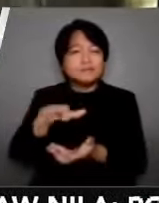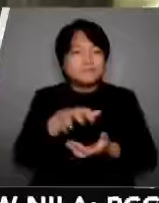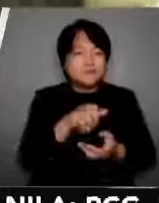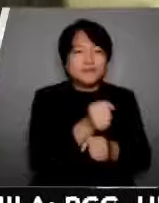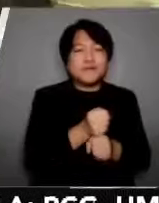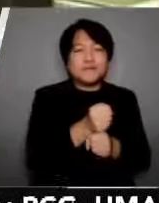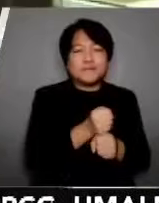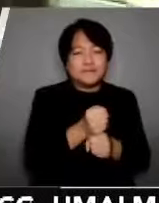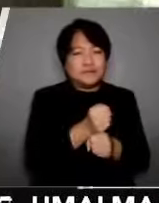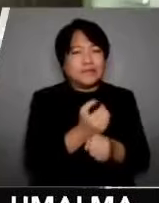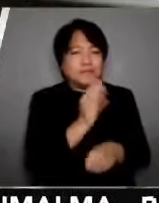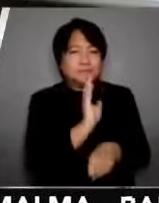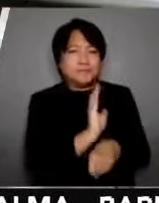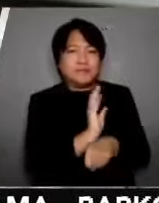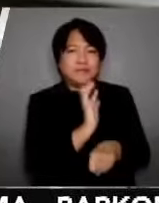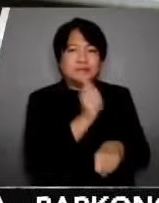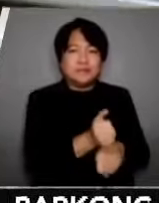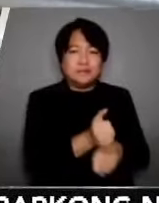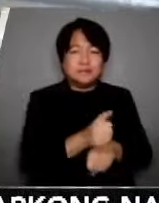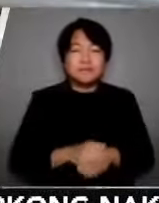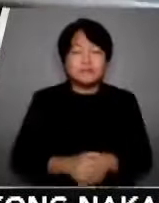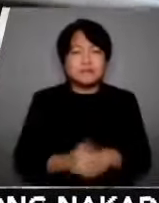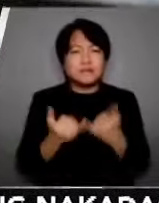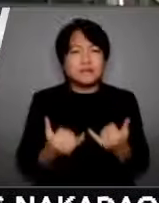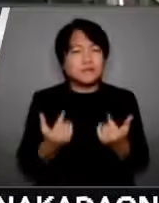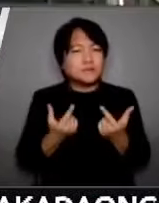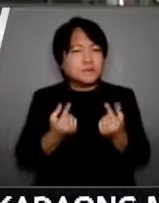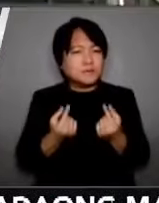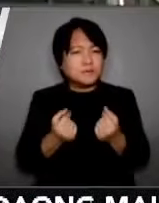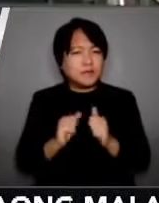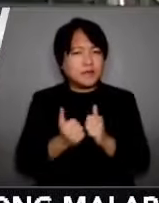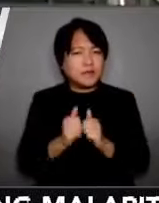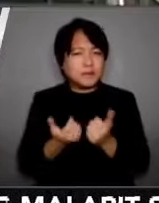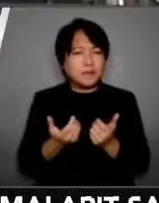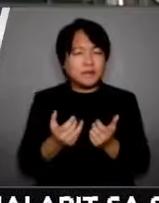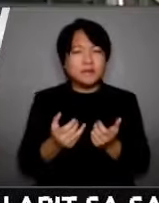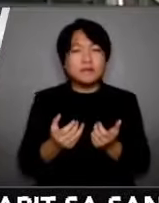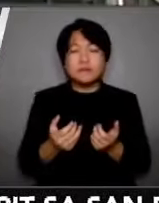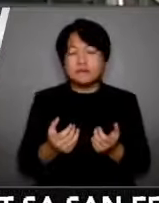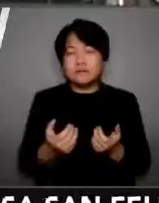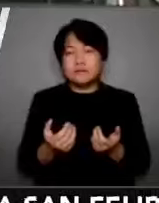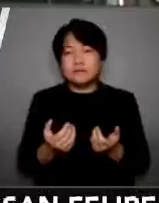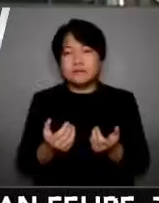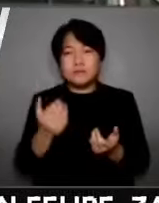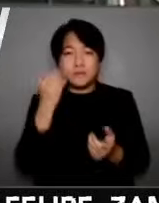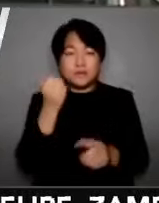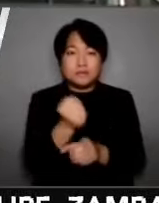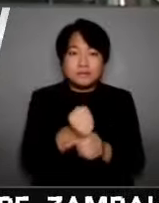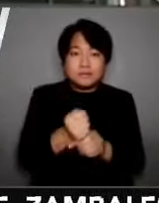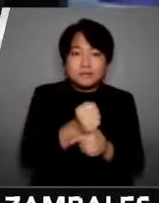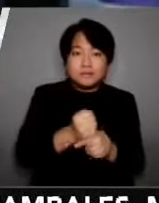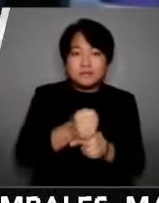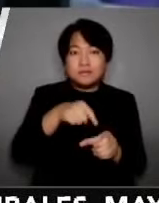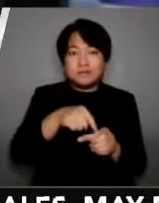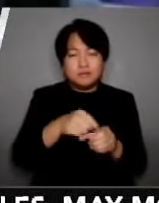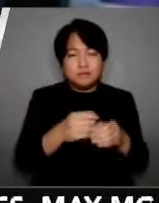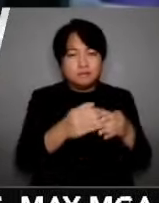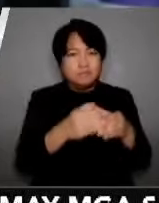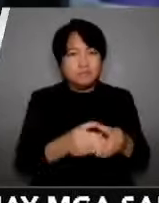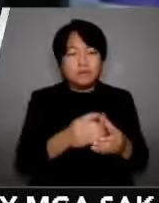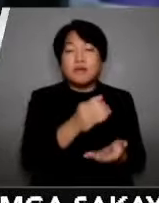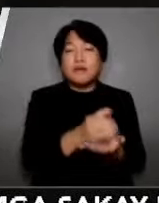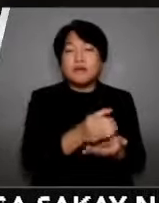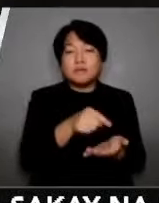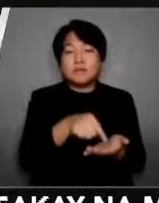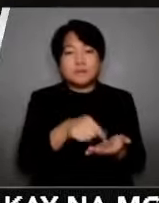first step will just be to extract the coffee grind. We'll just pour the espresso shot on the cup. And then we'll just